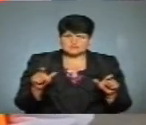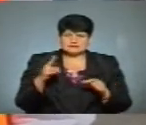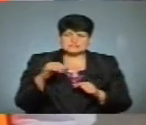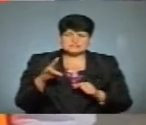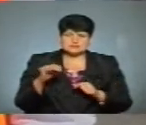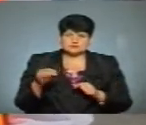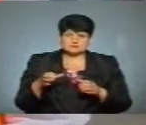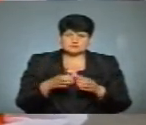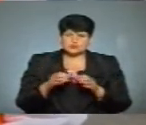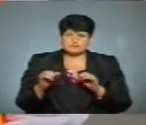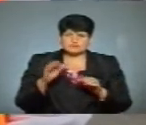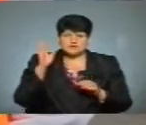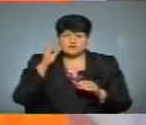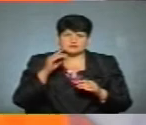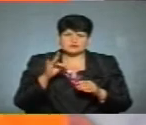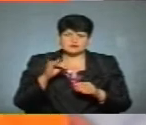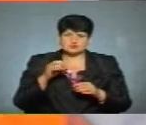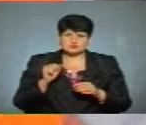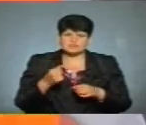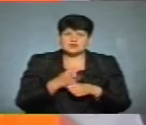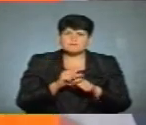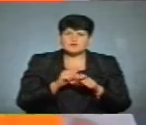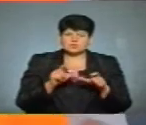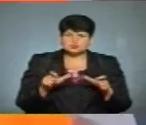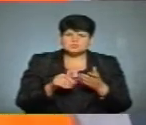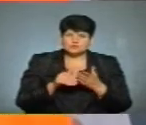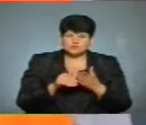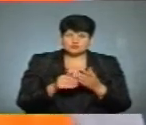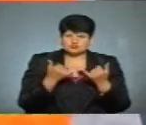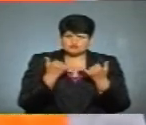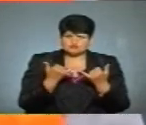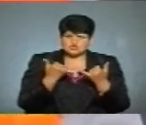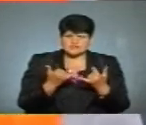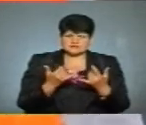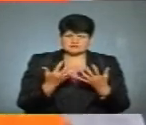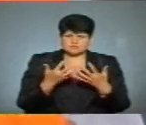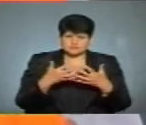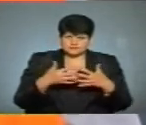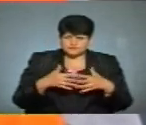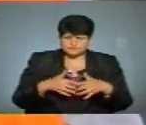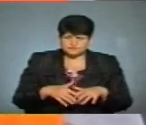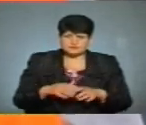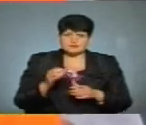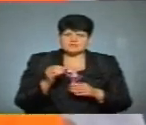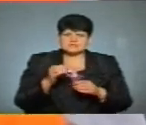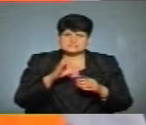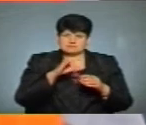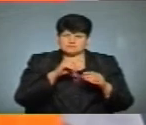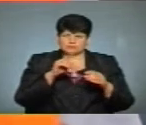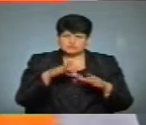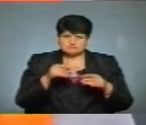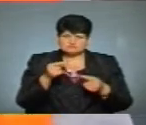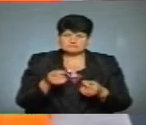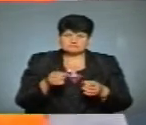Дністровського басейного управління водних ресурсів. В лабораторії за допомогою сучасного прилада ICP-спектрометра буде визначено